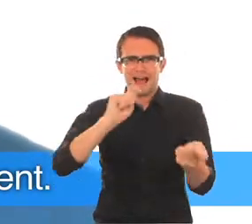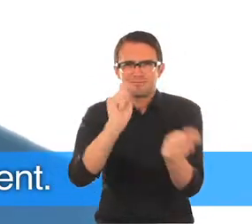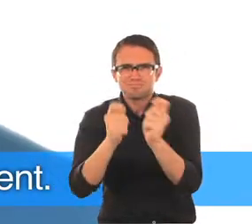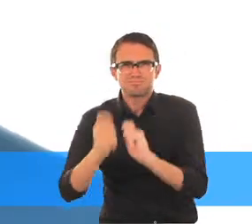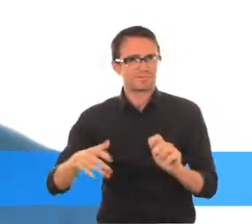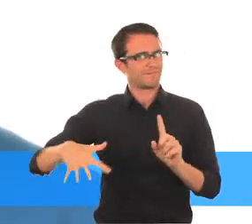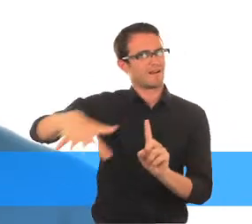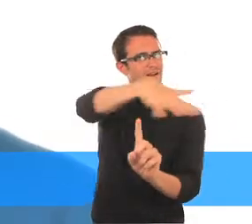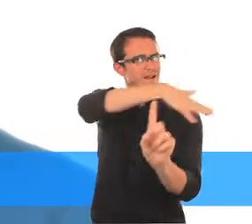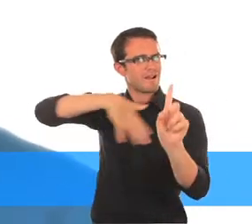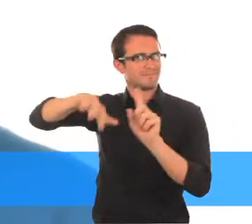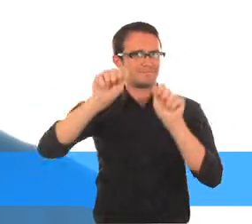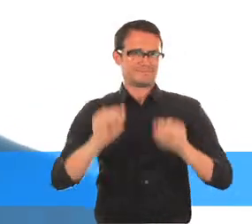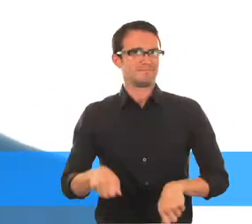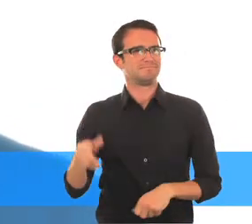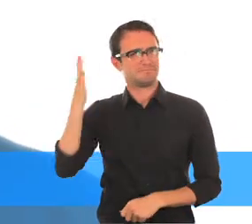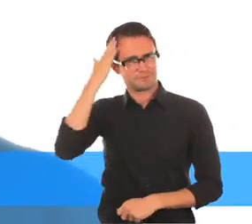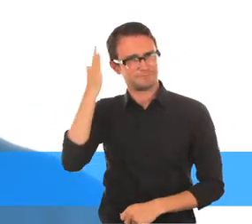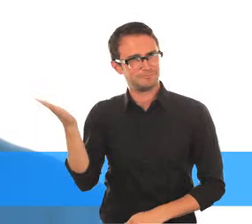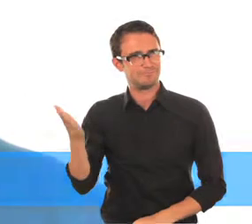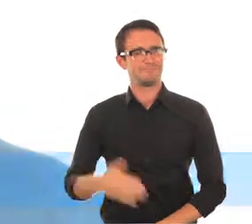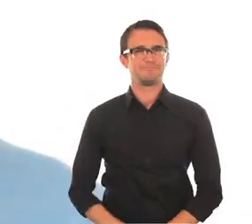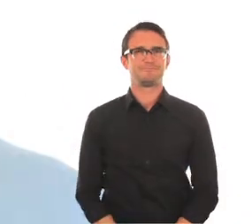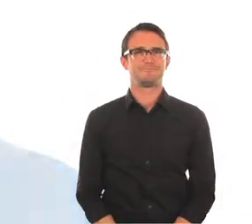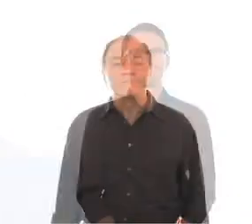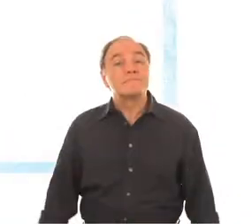environnement. Elles seront les mieux placées pour savoir ce qui est requis.